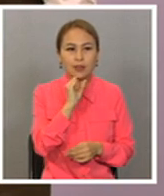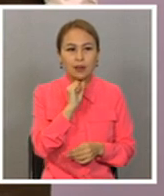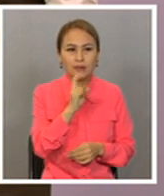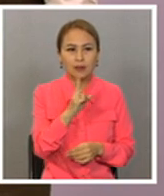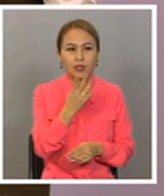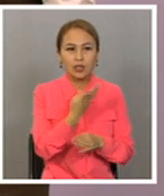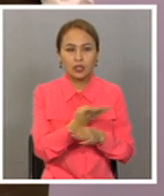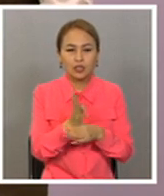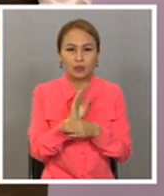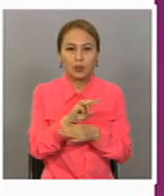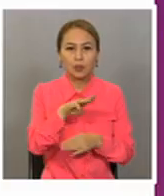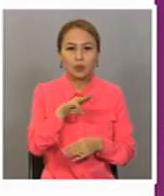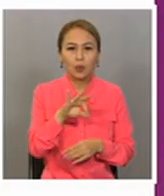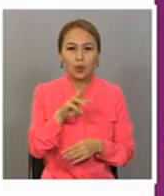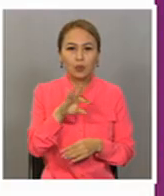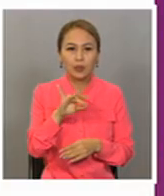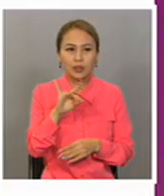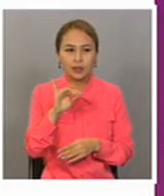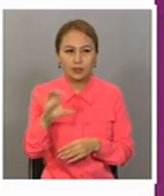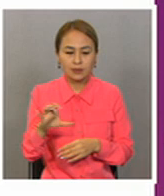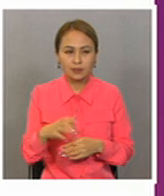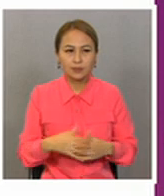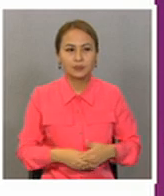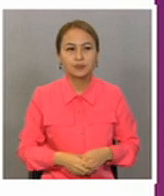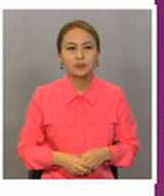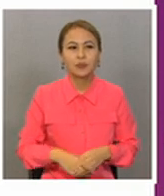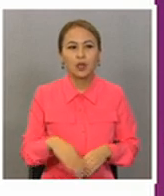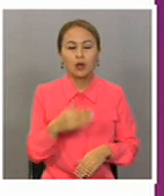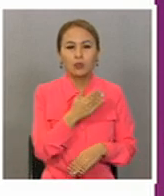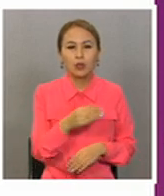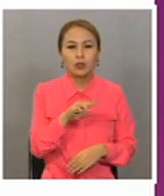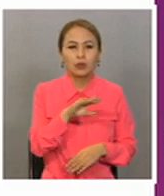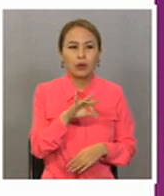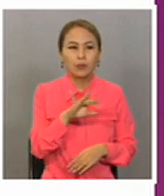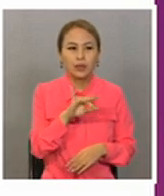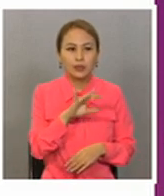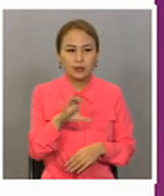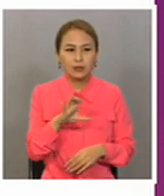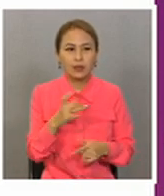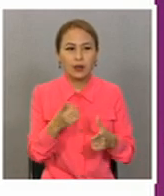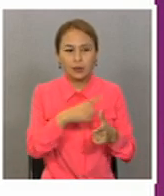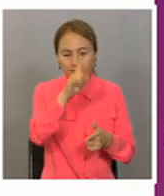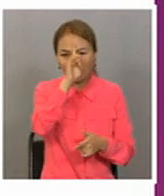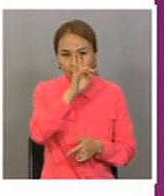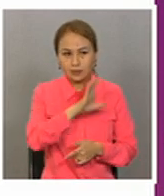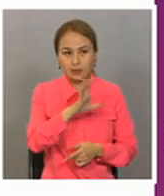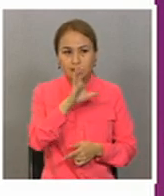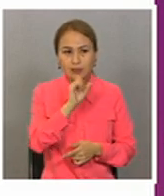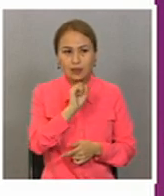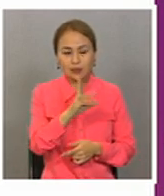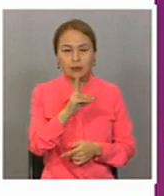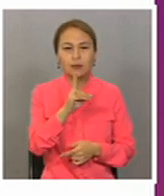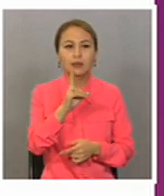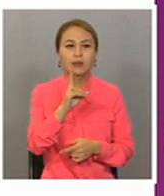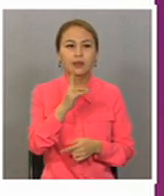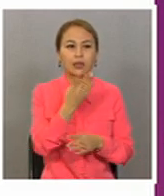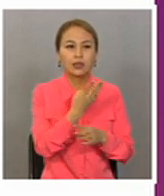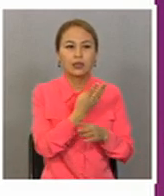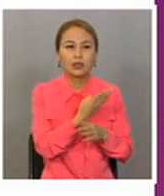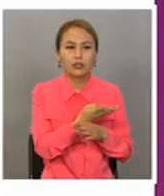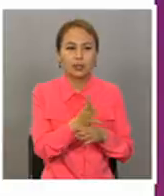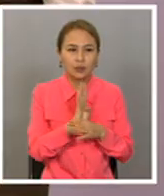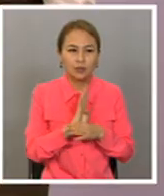қаншайымы Тамирис екен. Бұл Тамирис. Атақты сақ